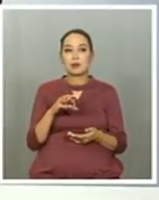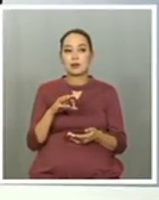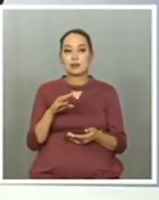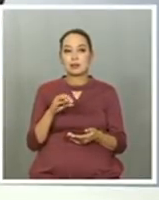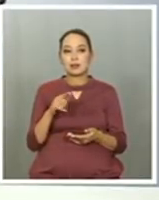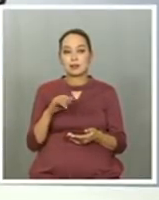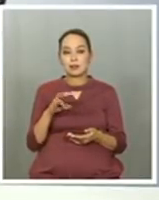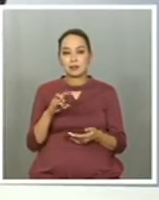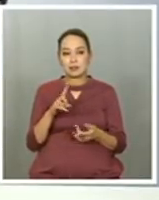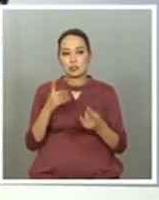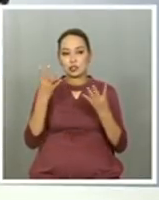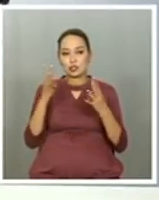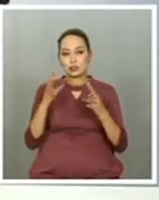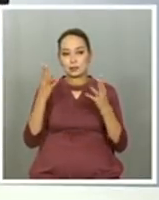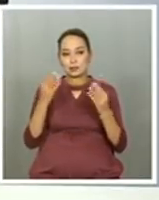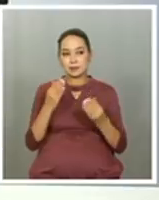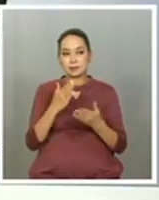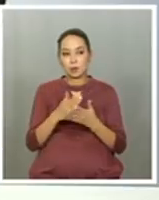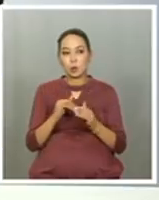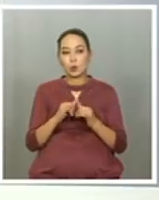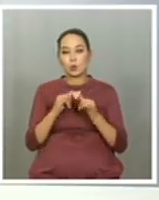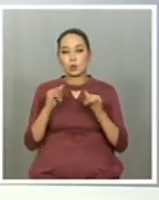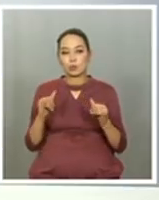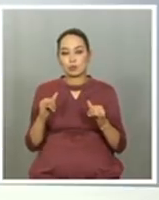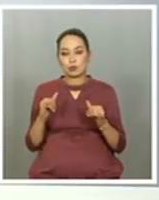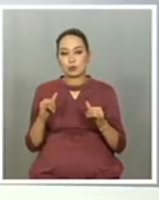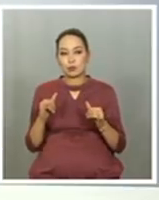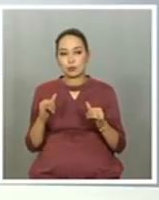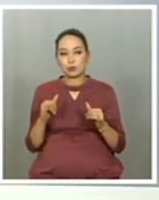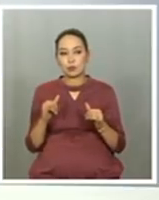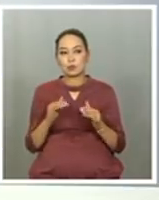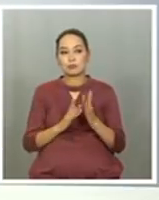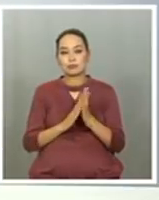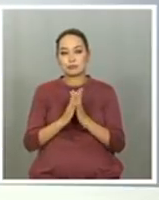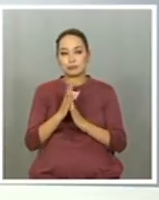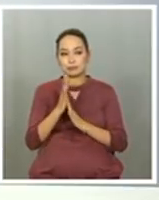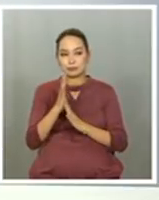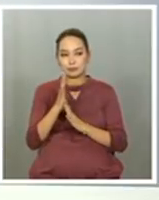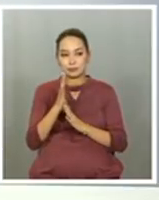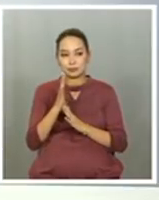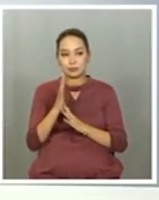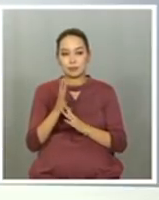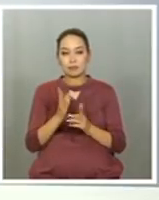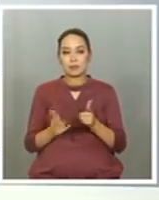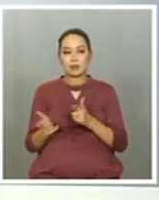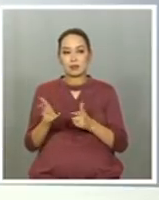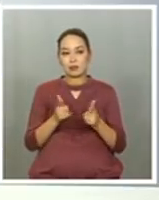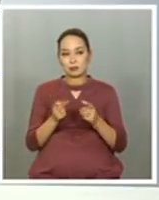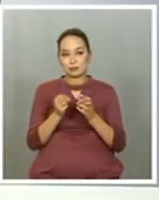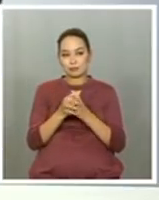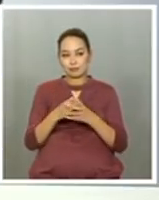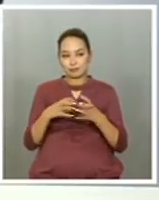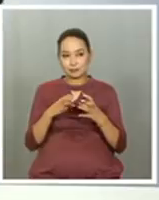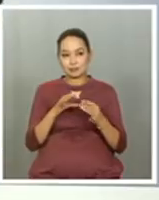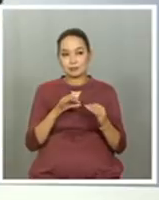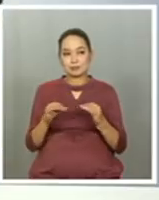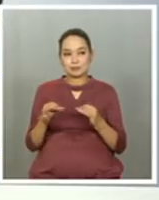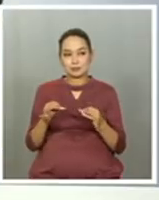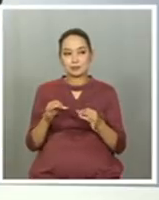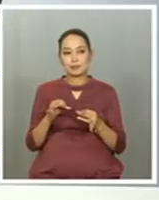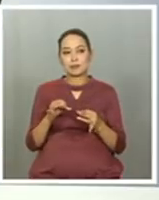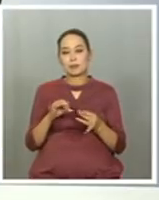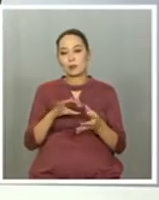тұрады. Көбею кезеңі, өсу кезеңі, пісіп жетілу кезеңі және қалыптасу